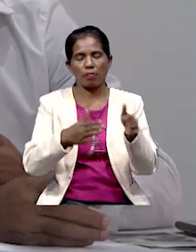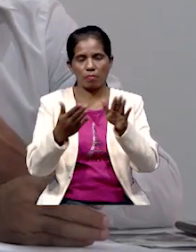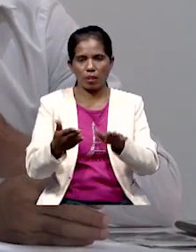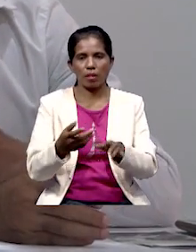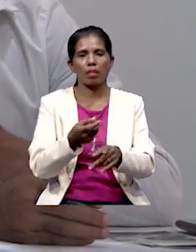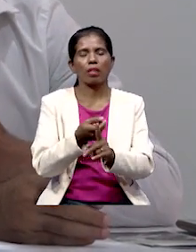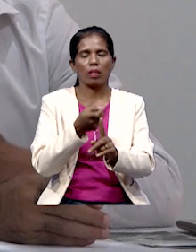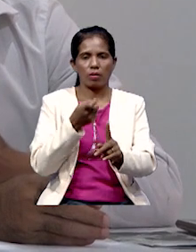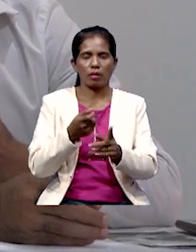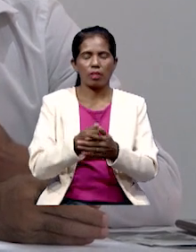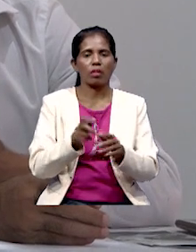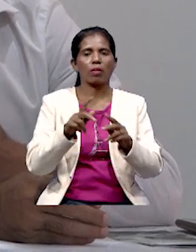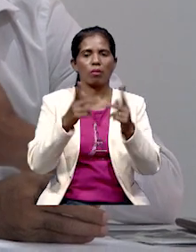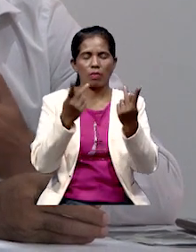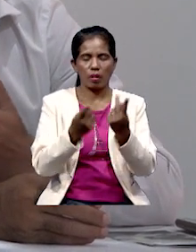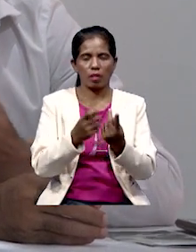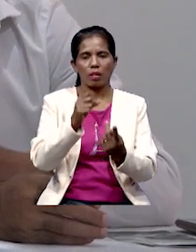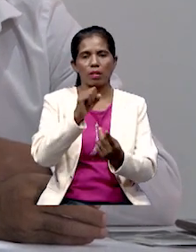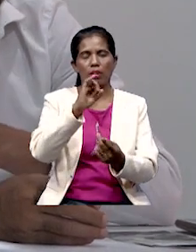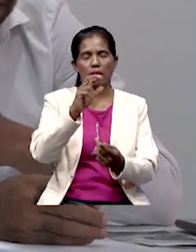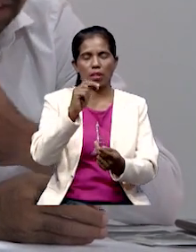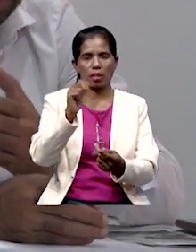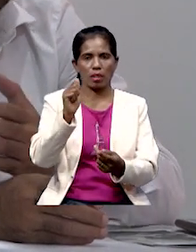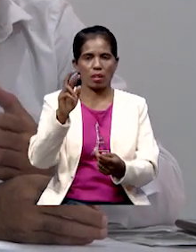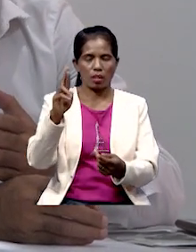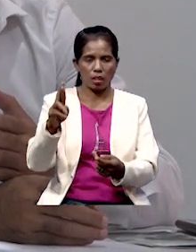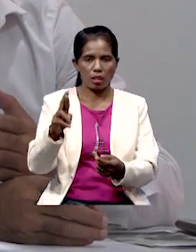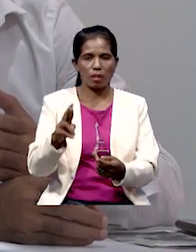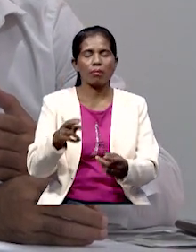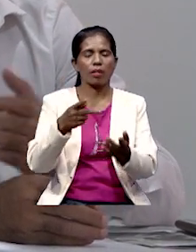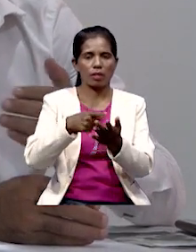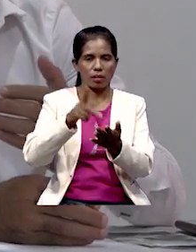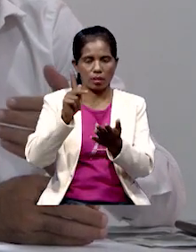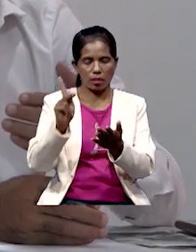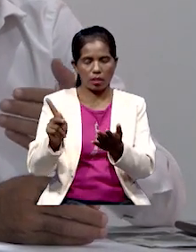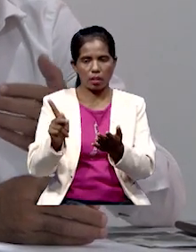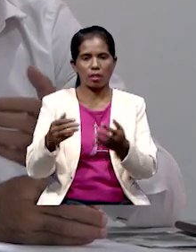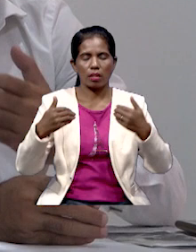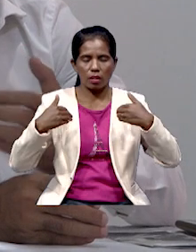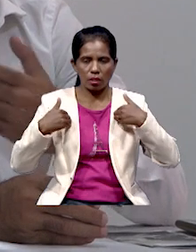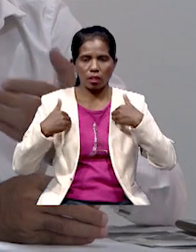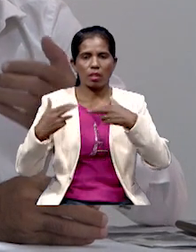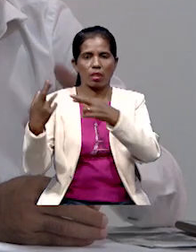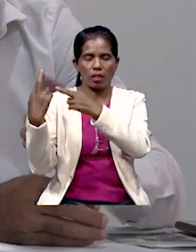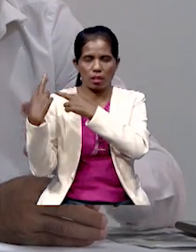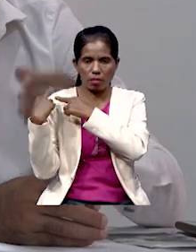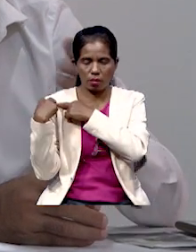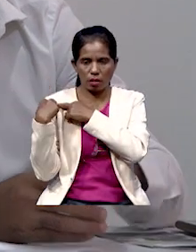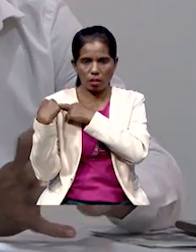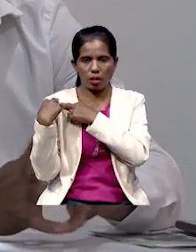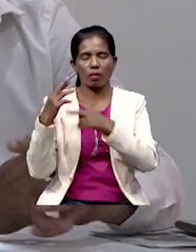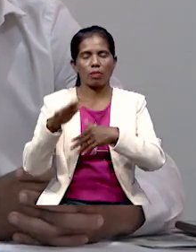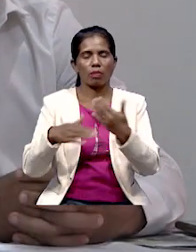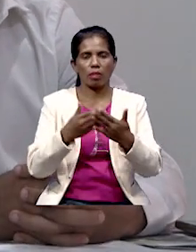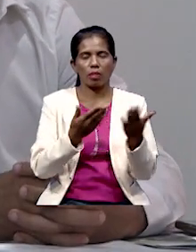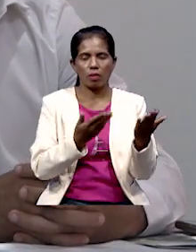husi Kompanyia Sinarmas Life Insurance maka se tomo responsabilidade toma